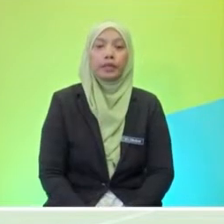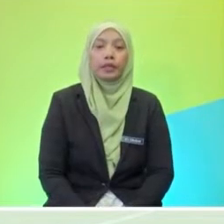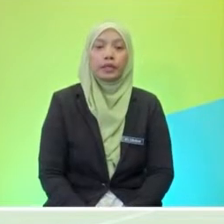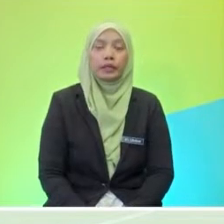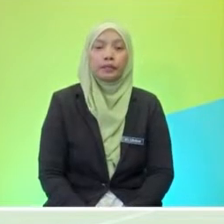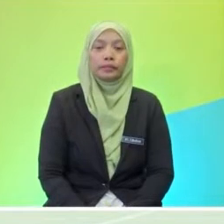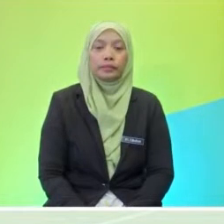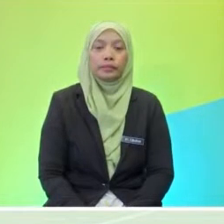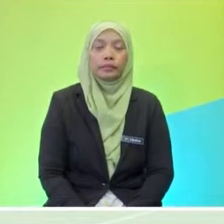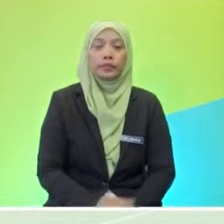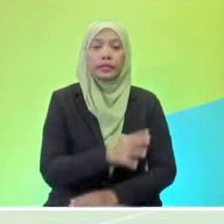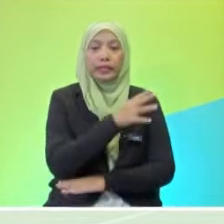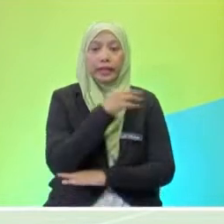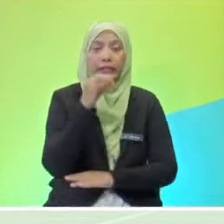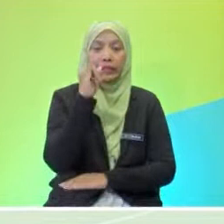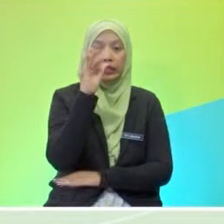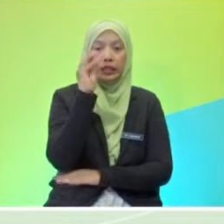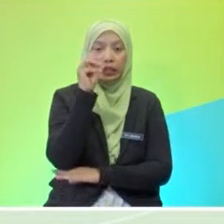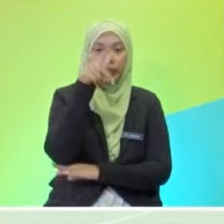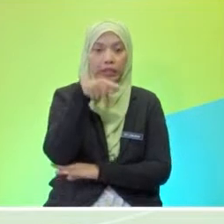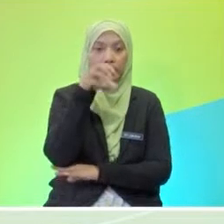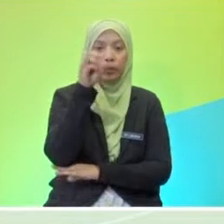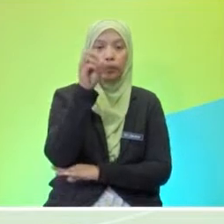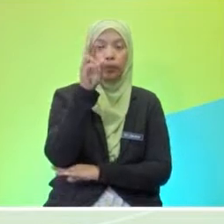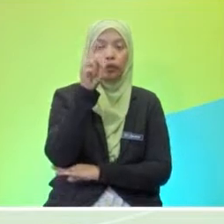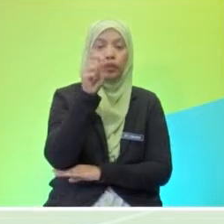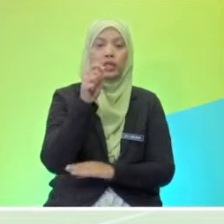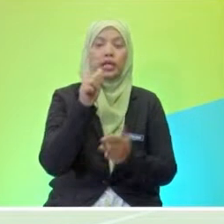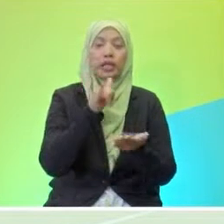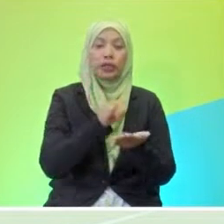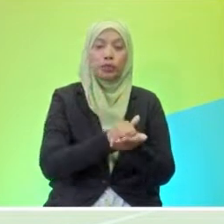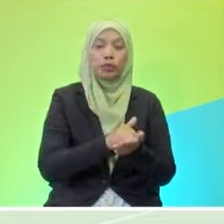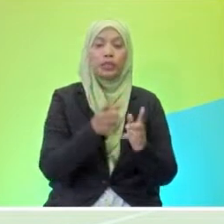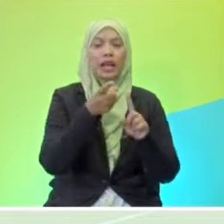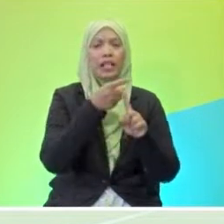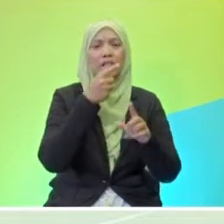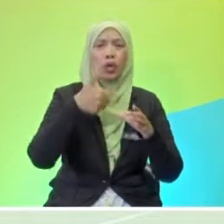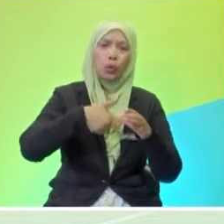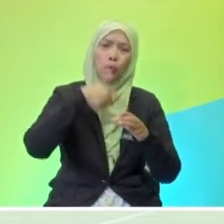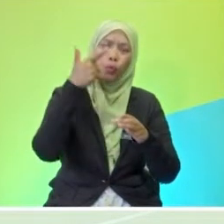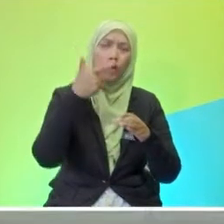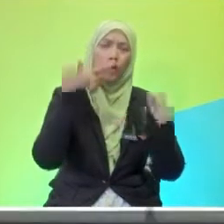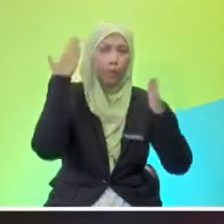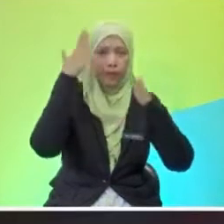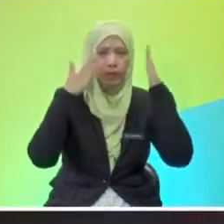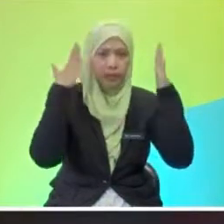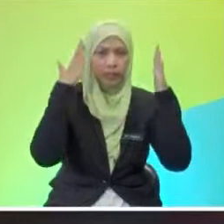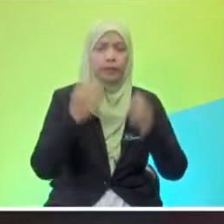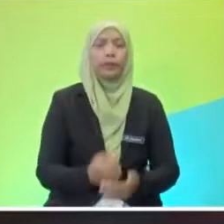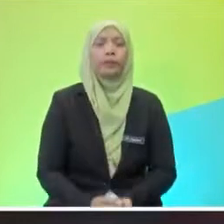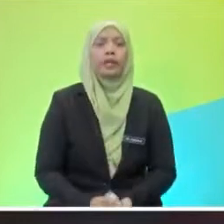pada negara lain dan diimpor ke Malaysia untuk diproses dan dilukiskan ataupun dilupuskanlah maknanya kita